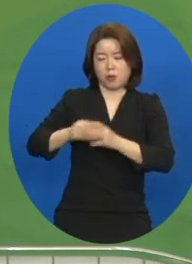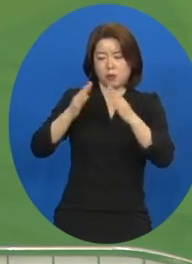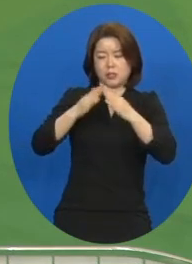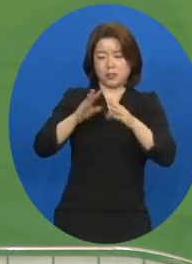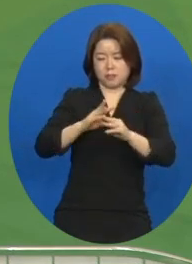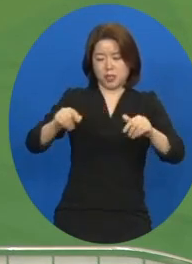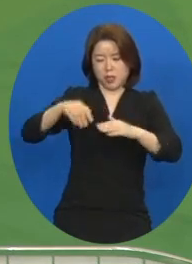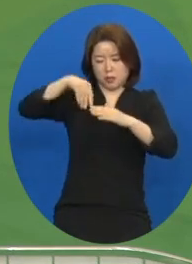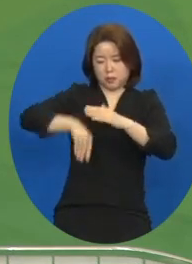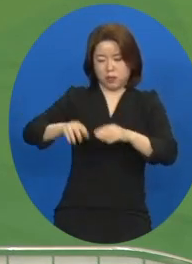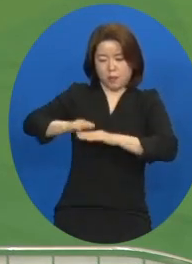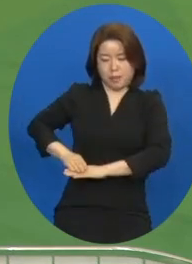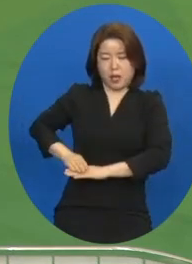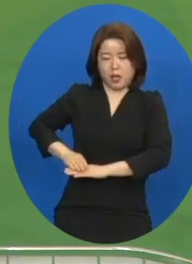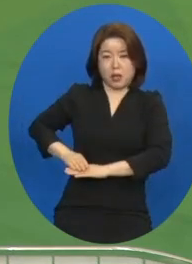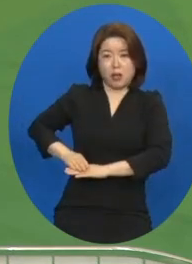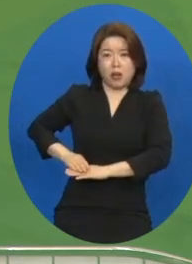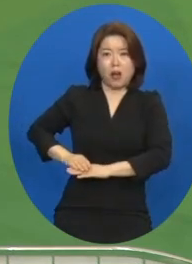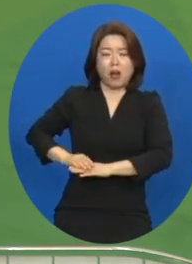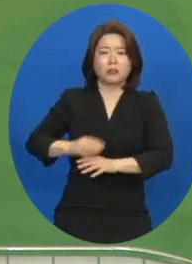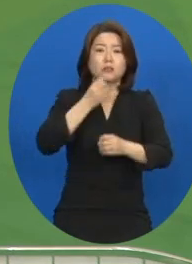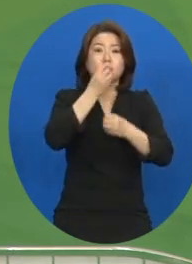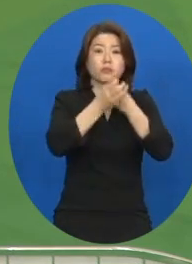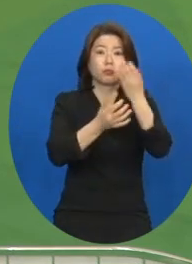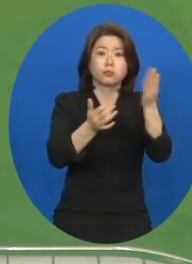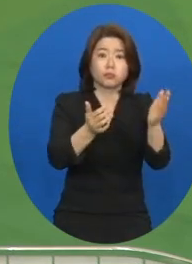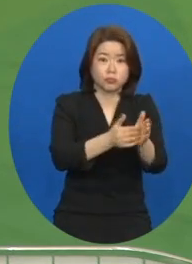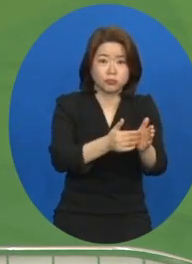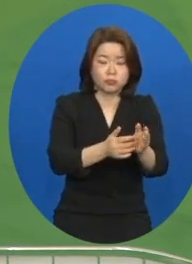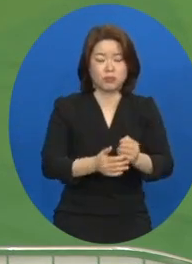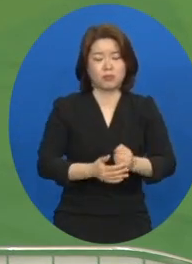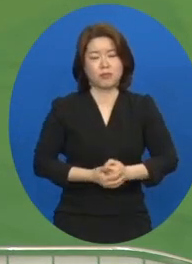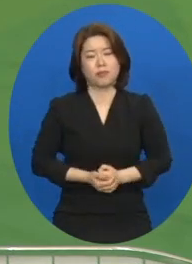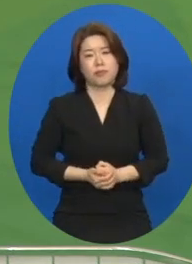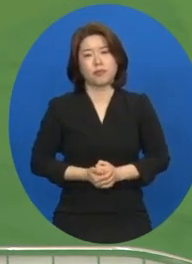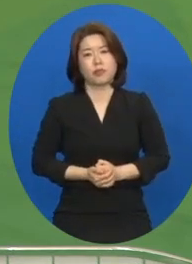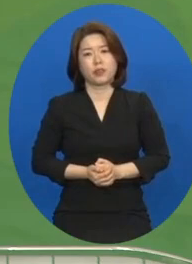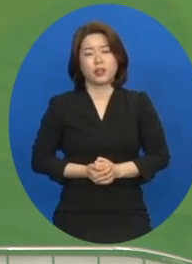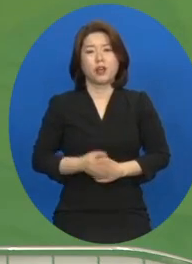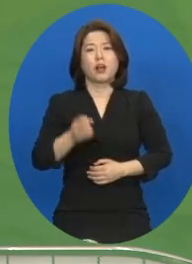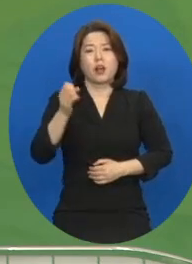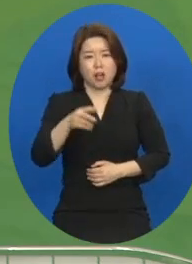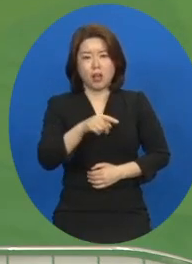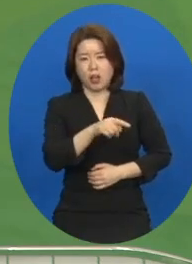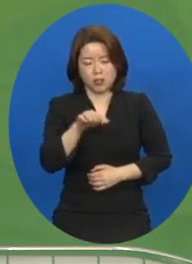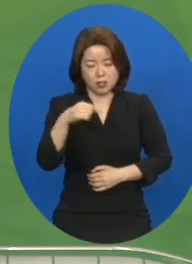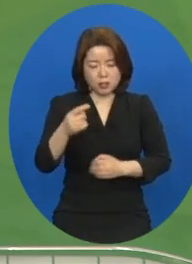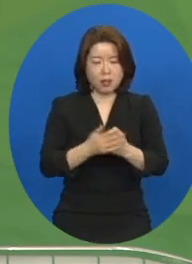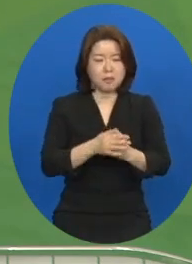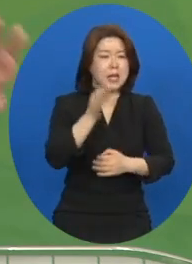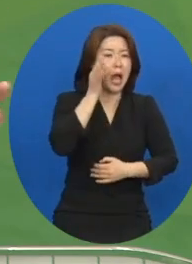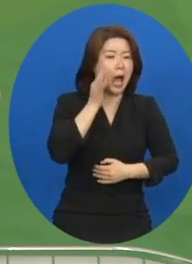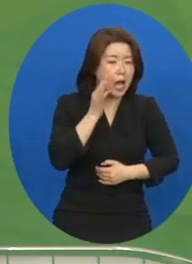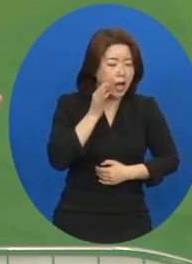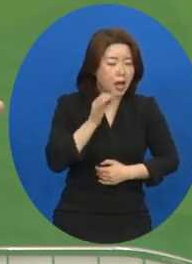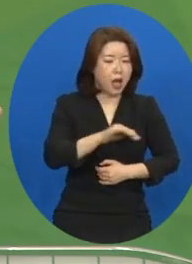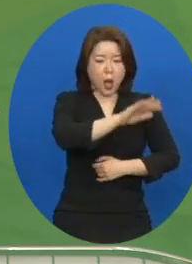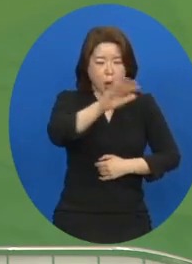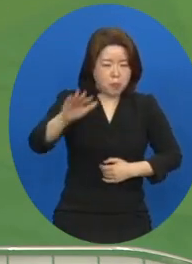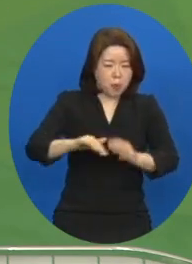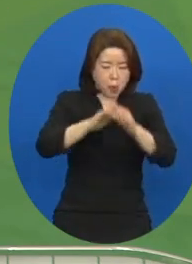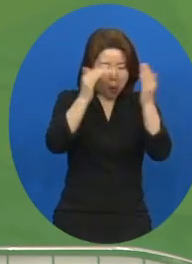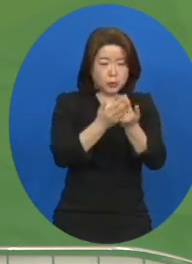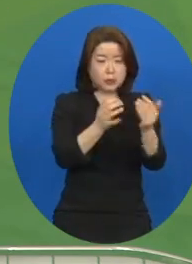숨겼습니다. 그 고백을 한 거예요. 그러자 그 아간과 아간의 모든